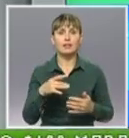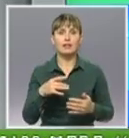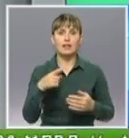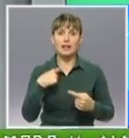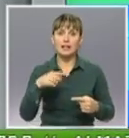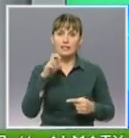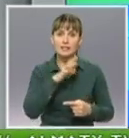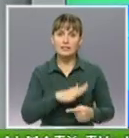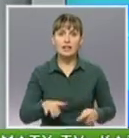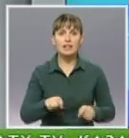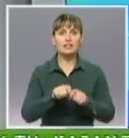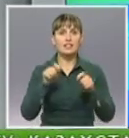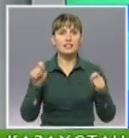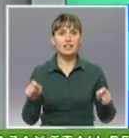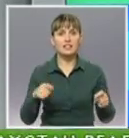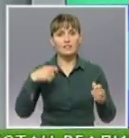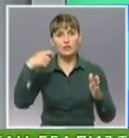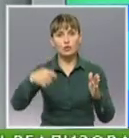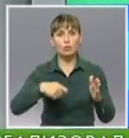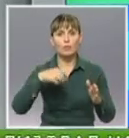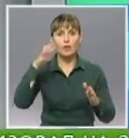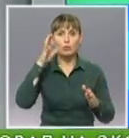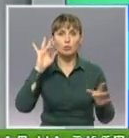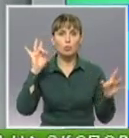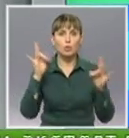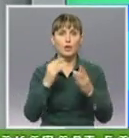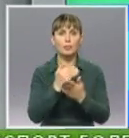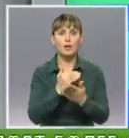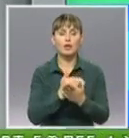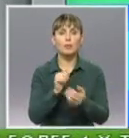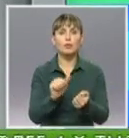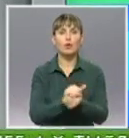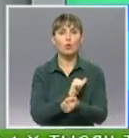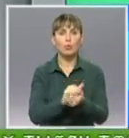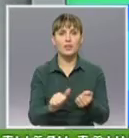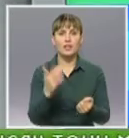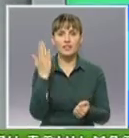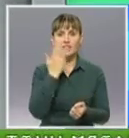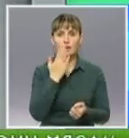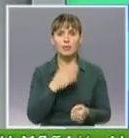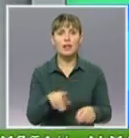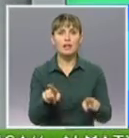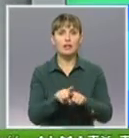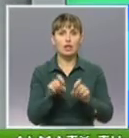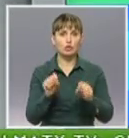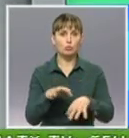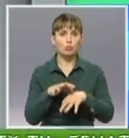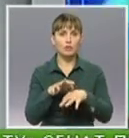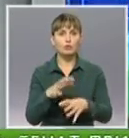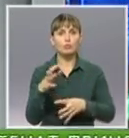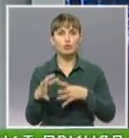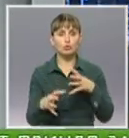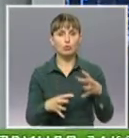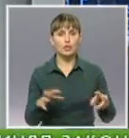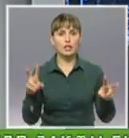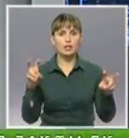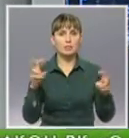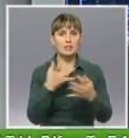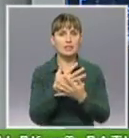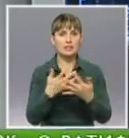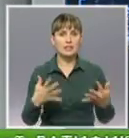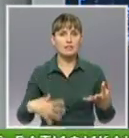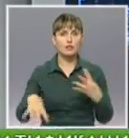ханства и архивов разных стран, создание видеороликов, научно-популярных программ и документальных фильмов. Также будут проводить